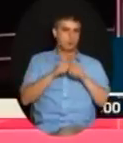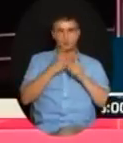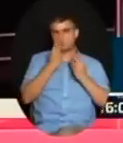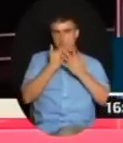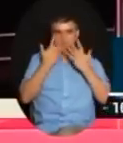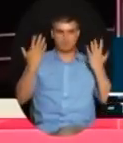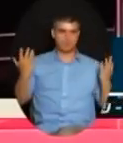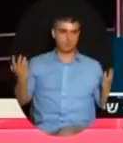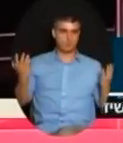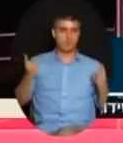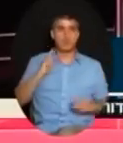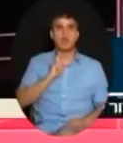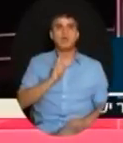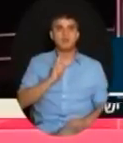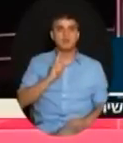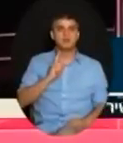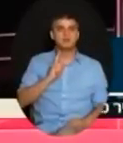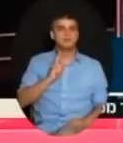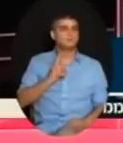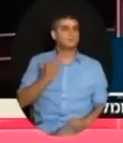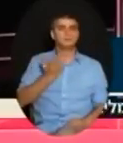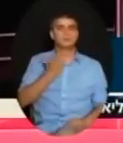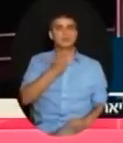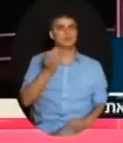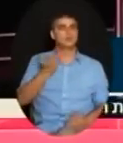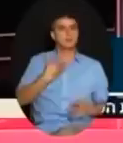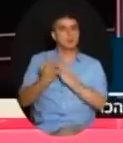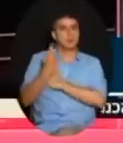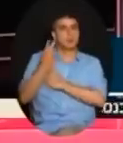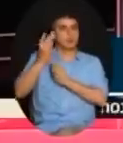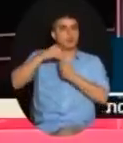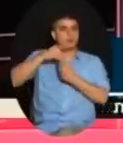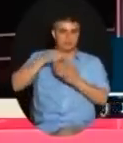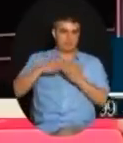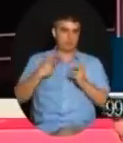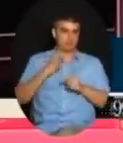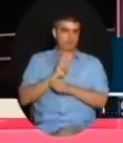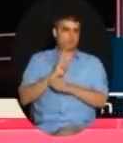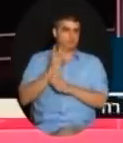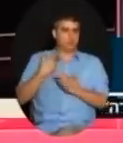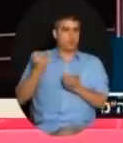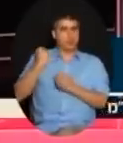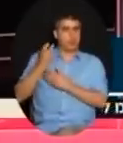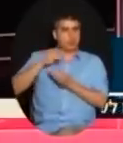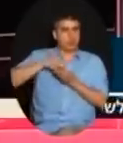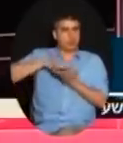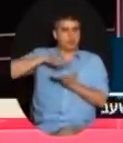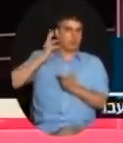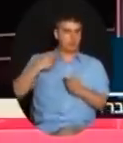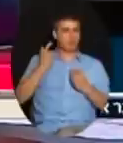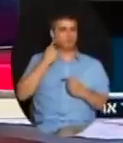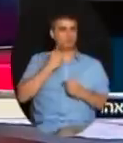מובן מאליו, אבל הרי מה, איך אתה צובר עוד ועוד כוח? כי אתה מוגן, כי יש לך כוח, אתה צובר עוד כוח, ואתה יכול לעשות מעשי